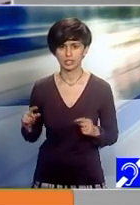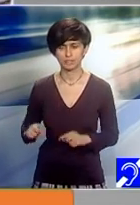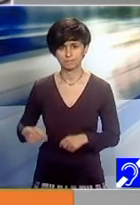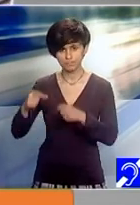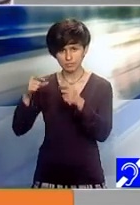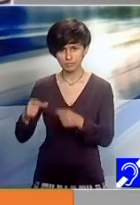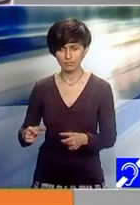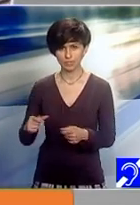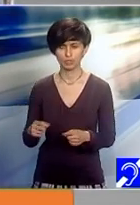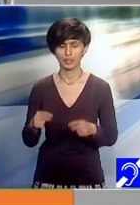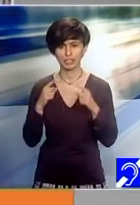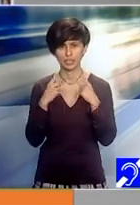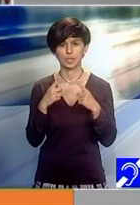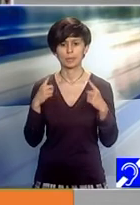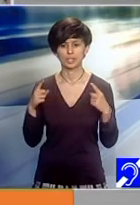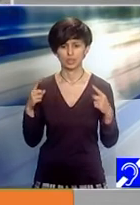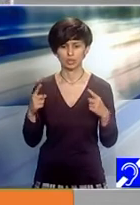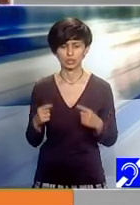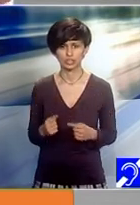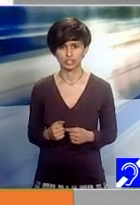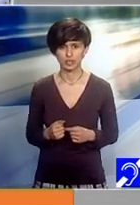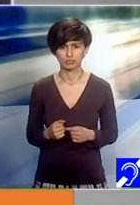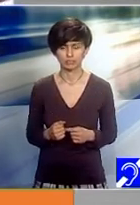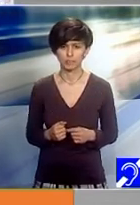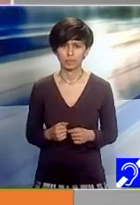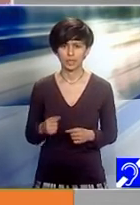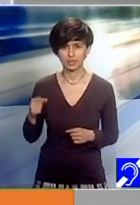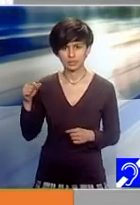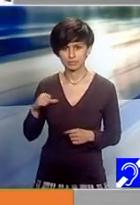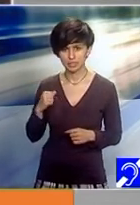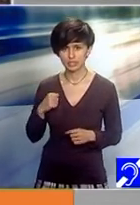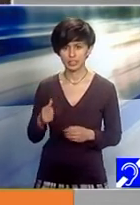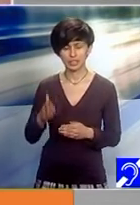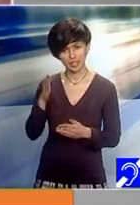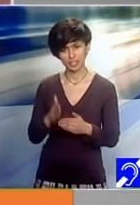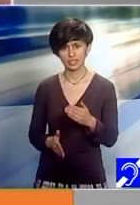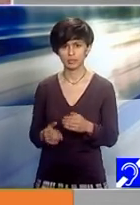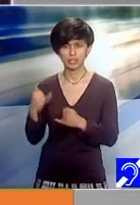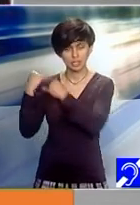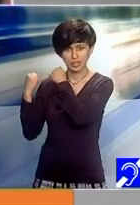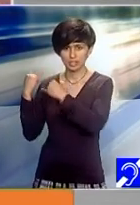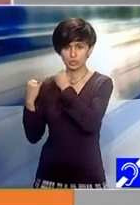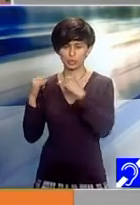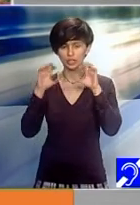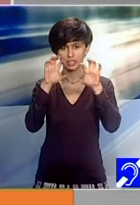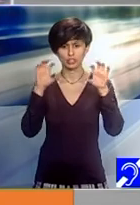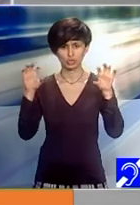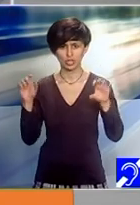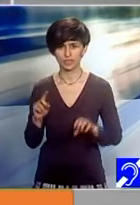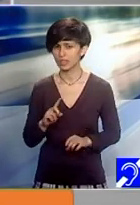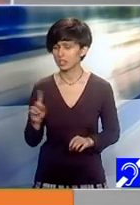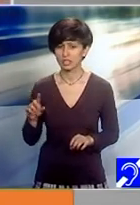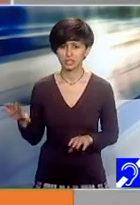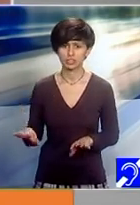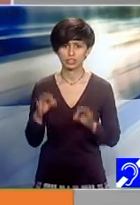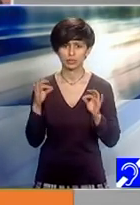la cei care termină geografie, istorie și care nu mai aleg în cariera didactică, nu mai aleg meseria